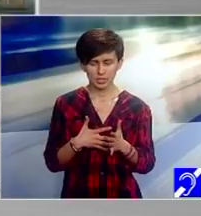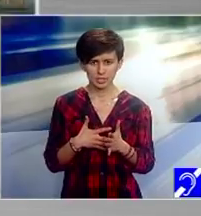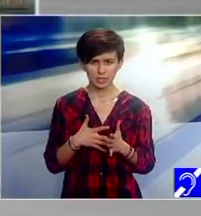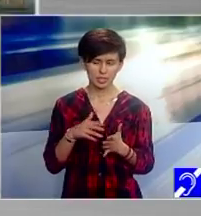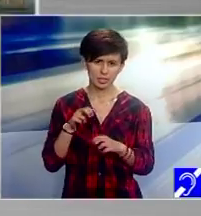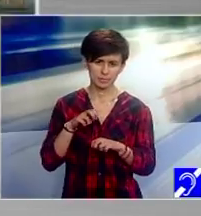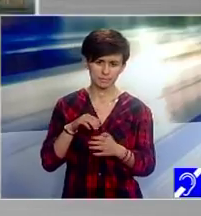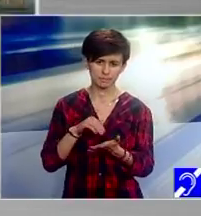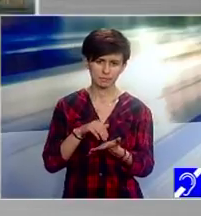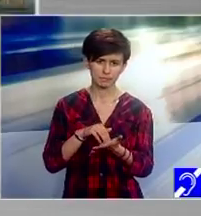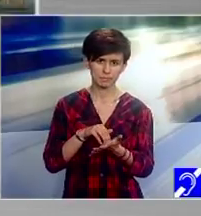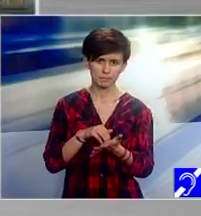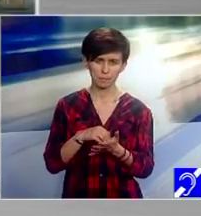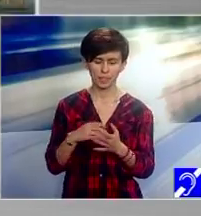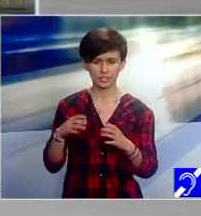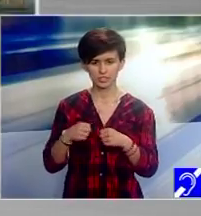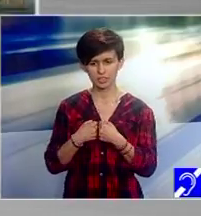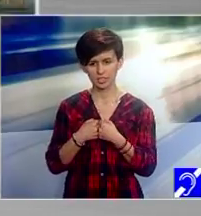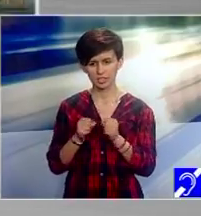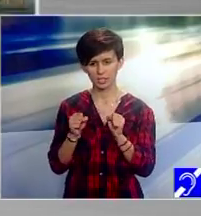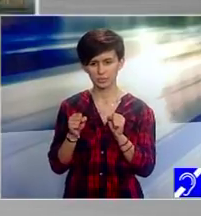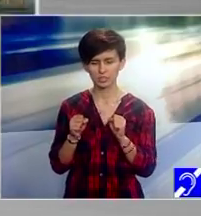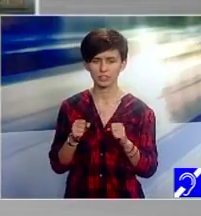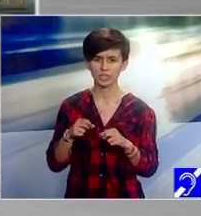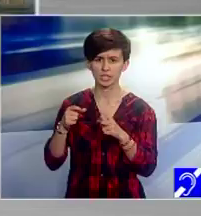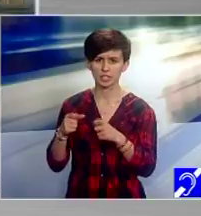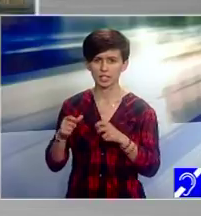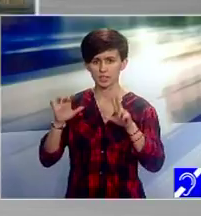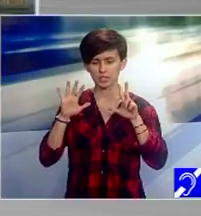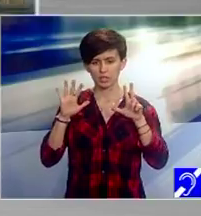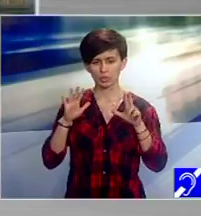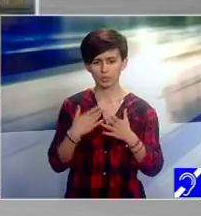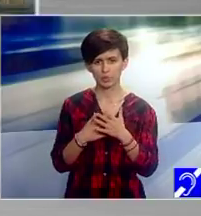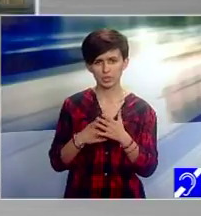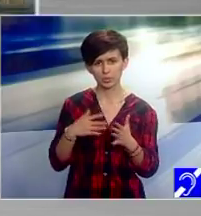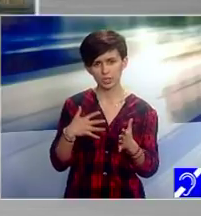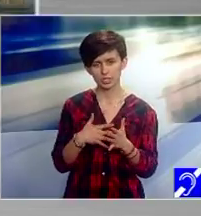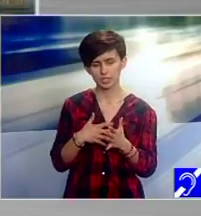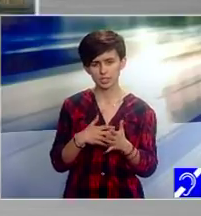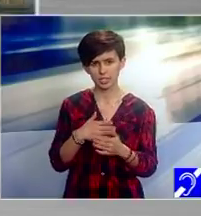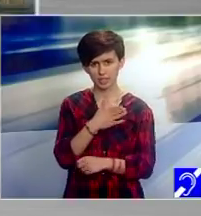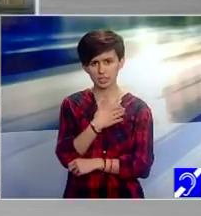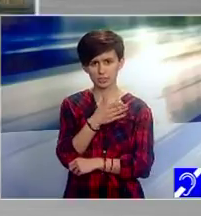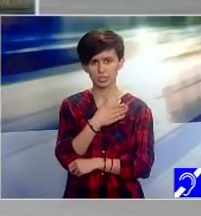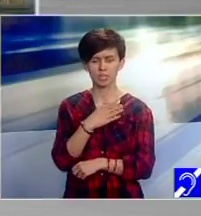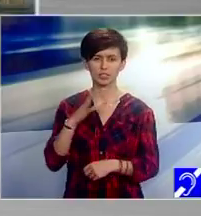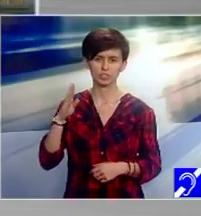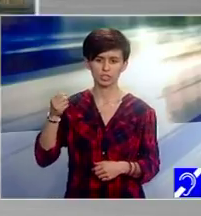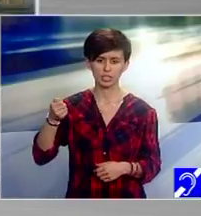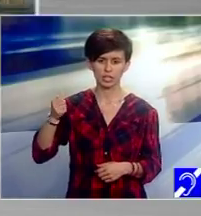necesare absolvirii, clasea 8-a pentru evaluarea națională, respectiv bacalaureat, unde elevii